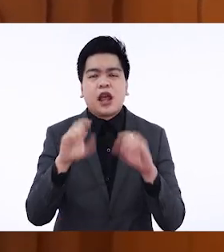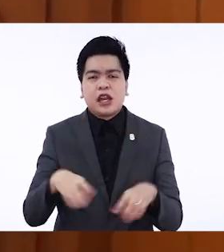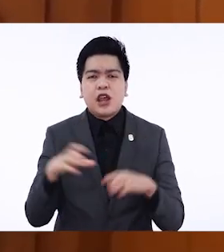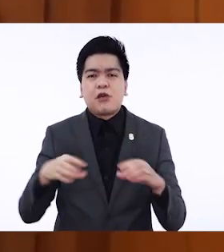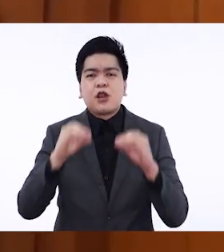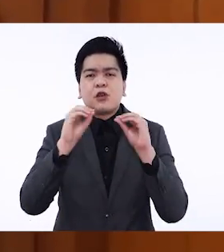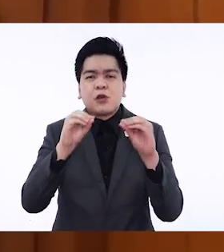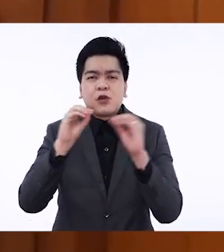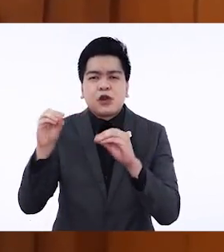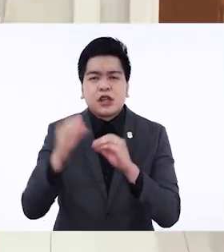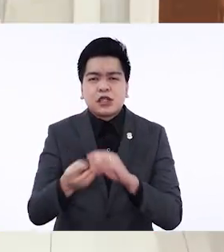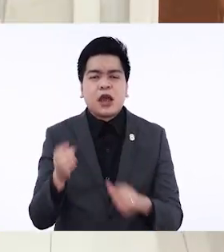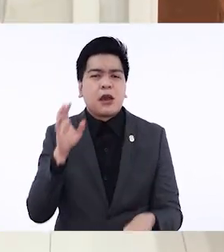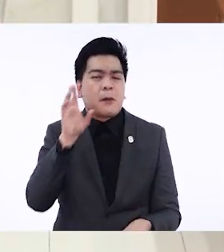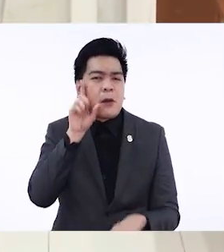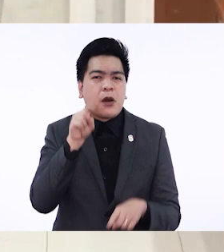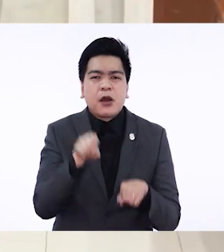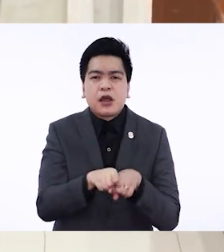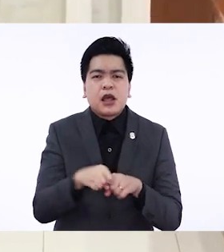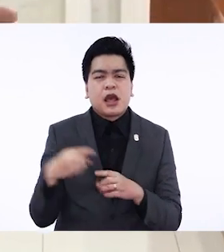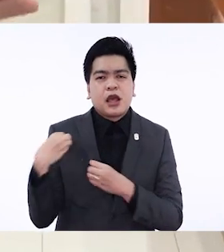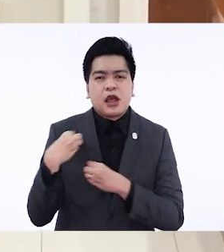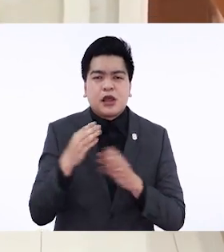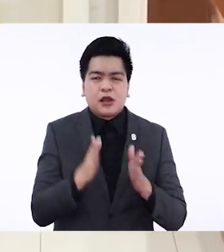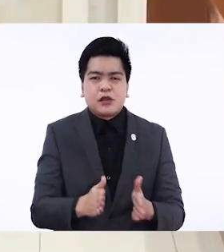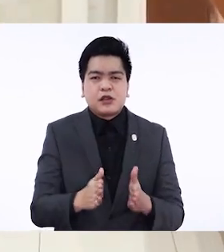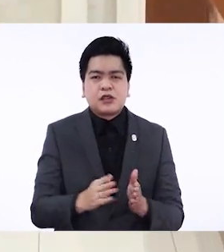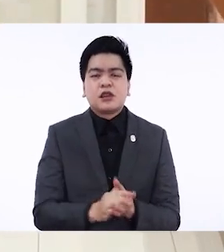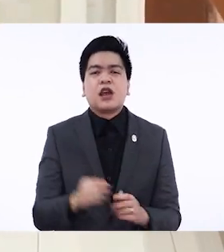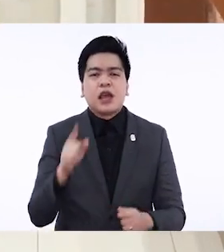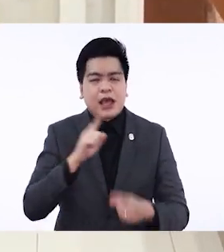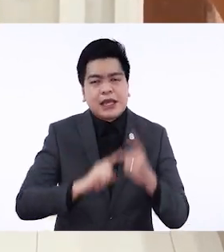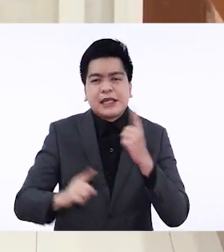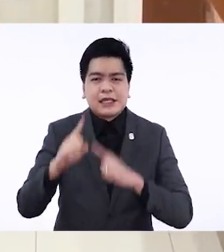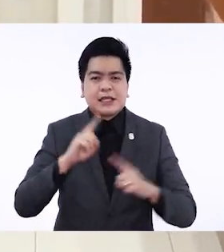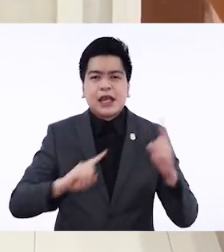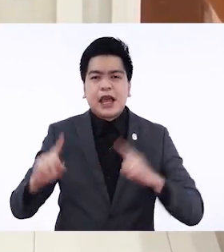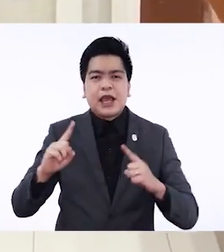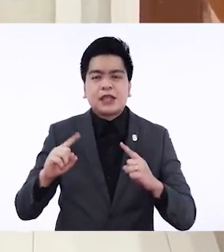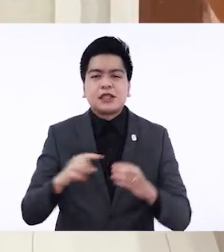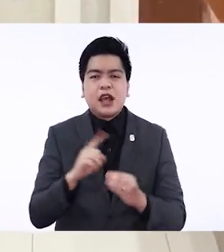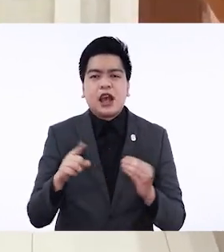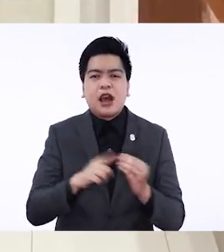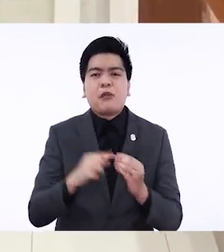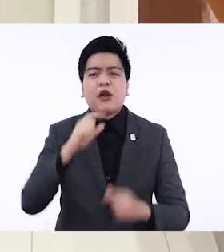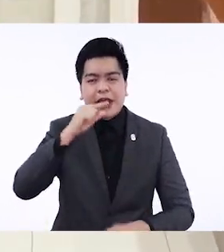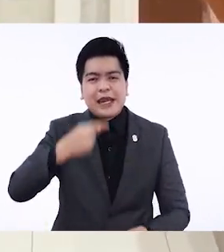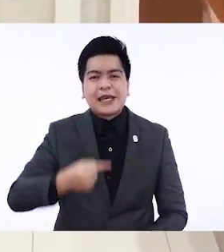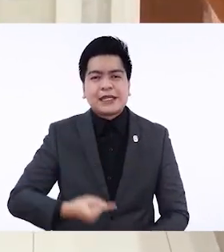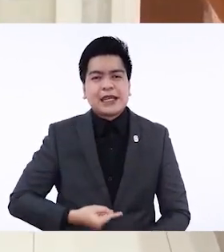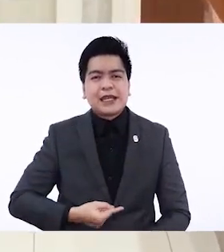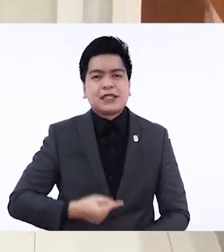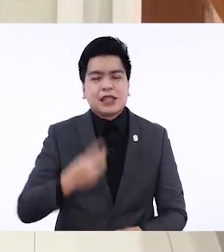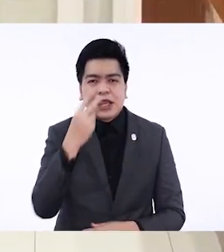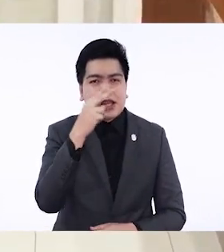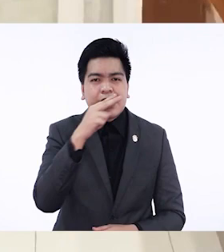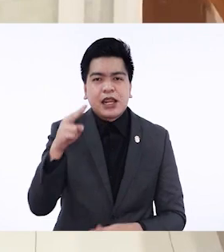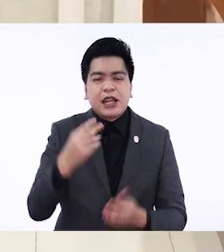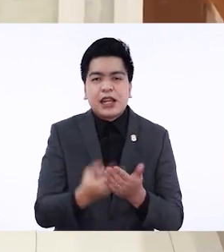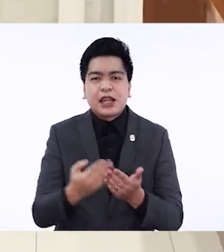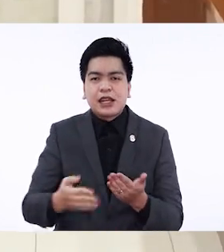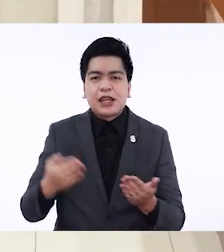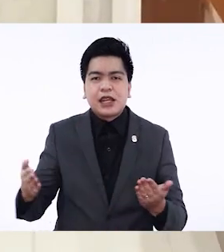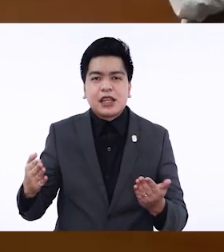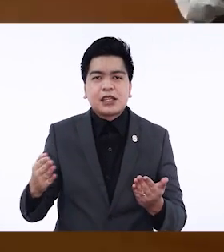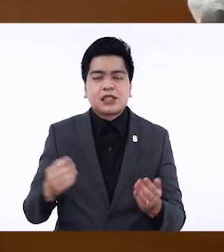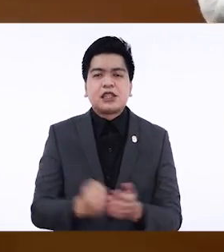may tungkulin at kapatid ng basic hand sign na may kinalaman sa pagbati, mga bagay na nakikita at mga terminong